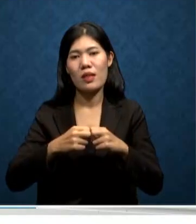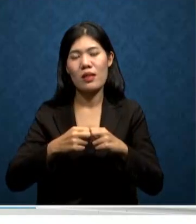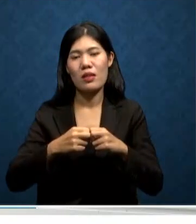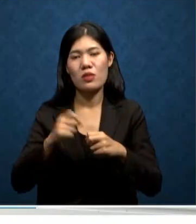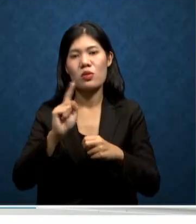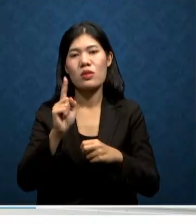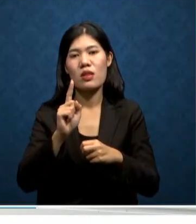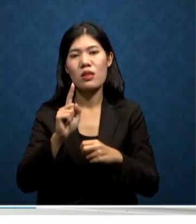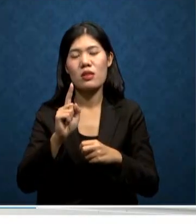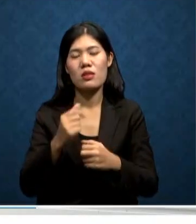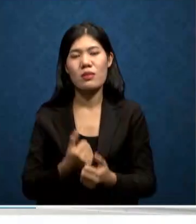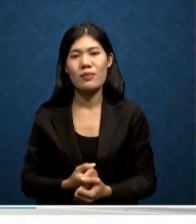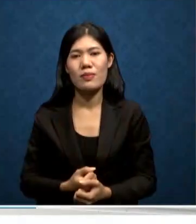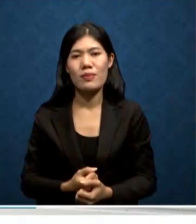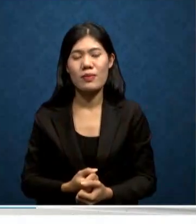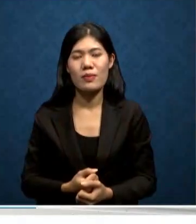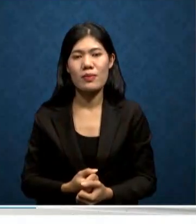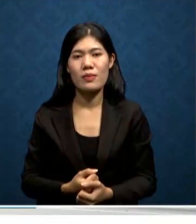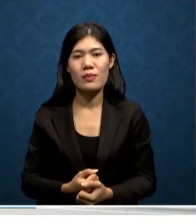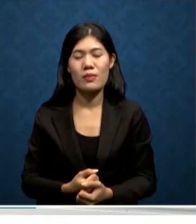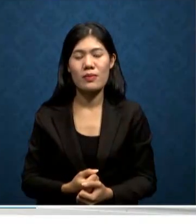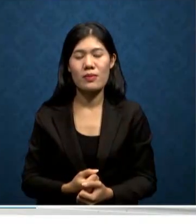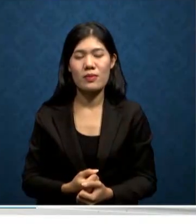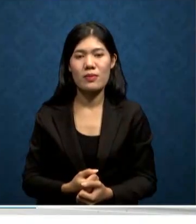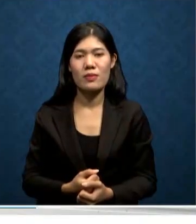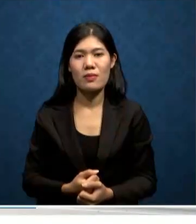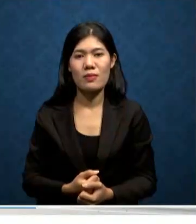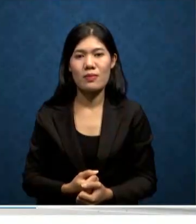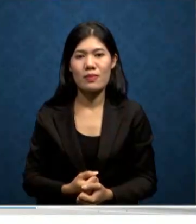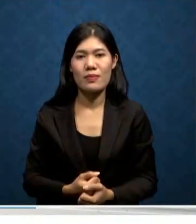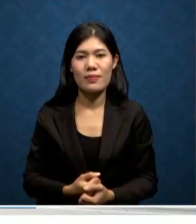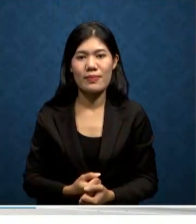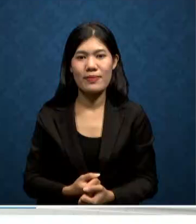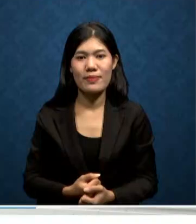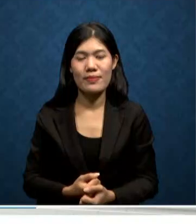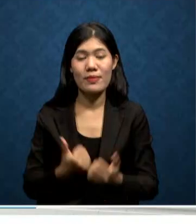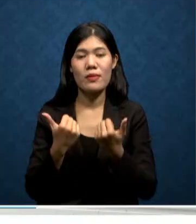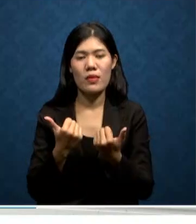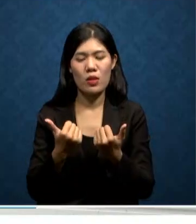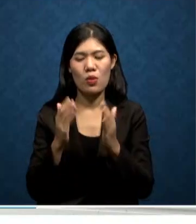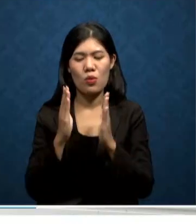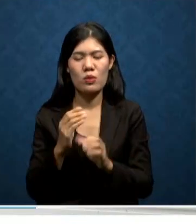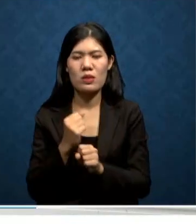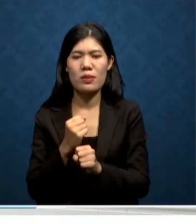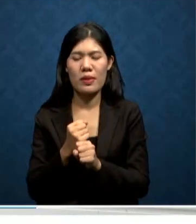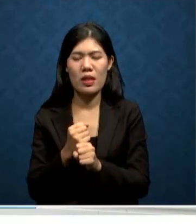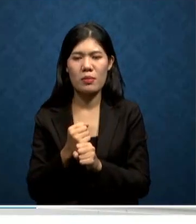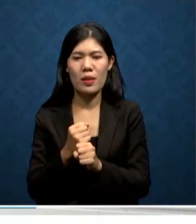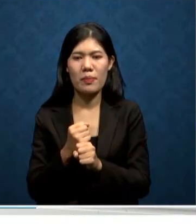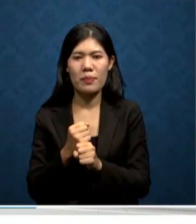มือขาดเครื่องมืออะไรครับขาดเครื่องมือในการที่จะใส่ข้อมูลเข้าไปแล้วก็รู้เลย